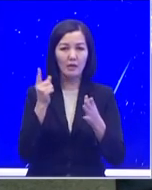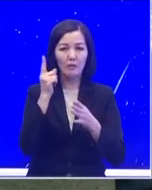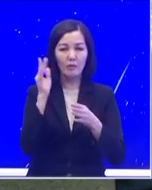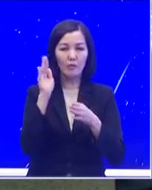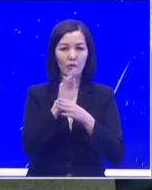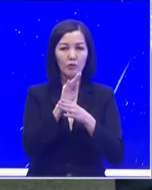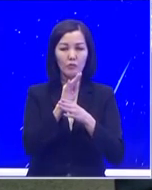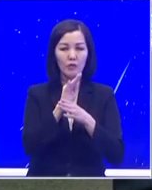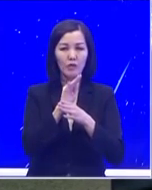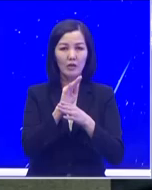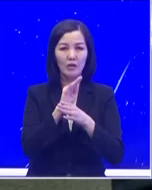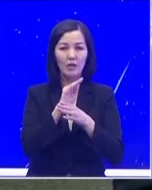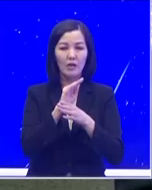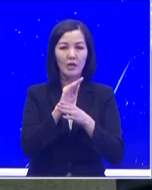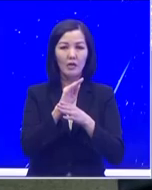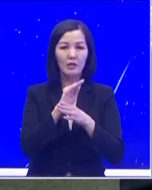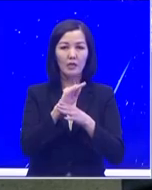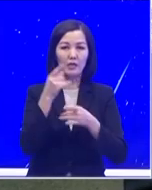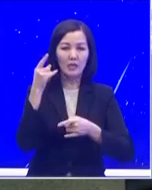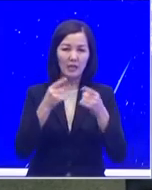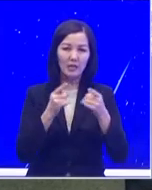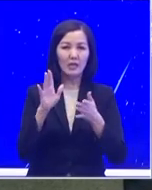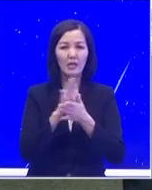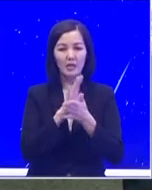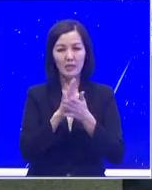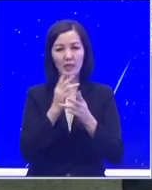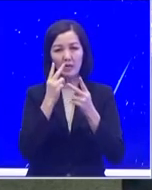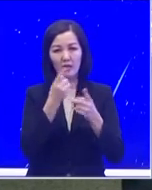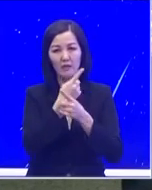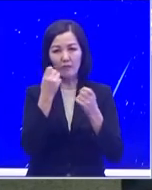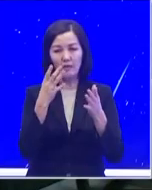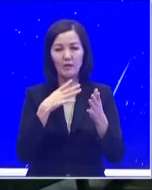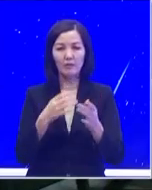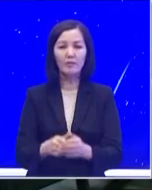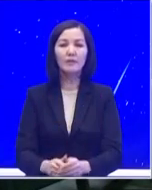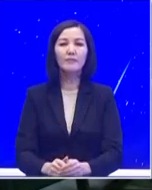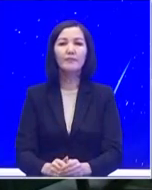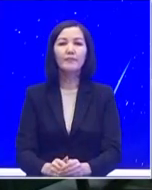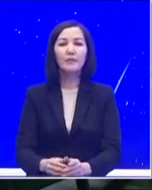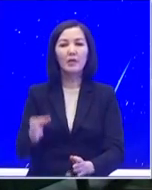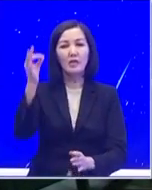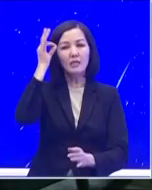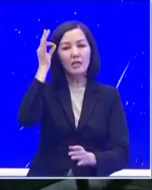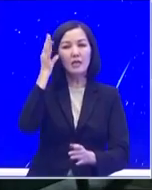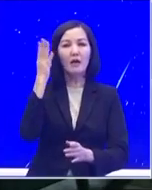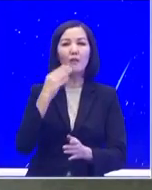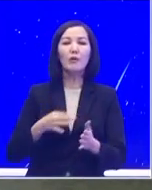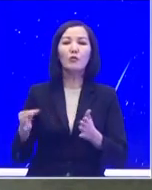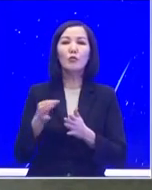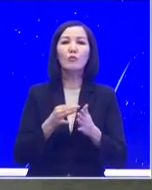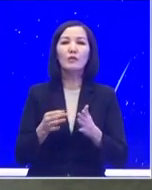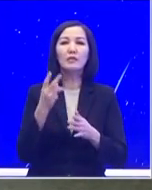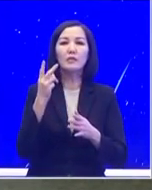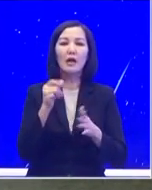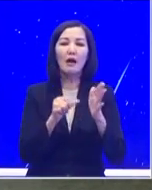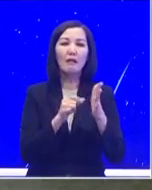арқылы және бұқаралық ақпараттар құралдары арқылы адамдарды хабардар етеміз. Еске салайық, Алматы облысында 6